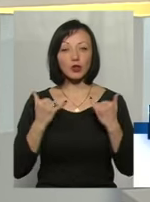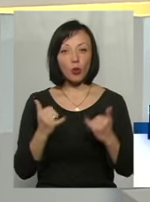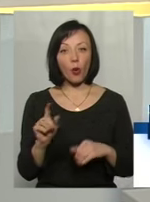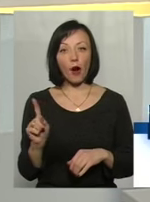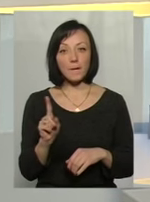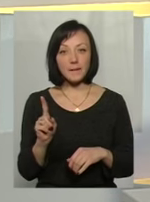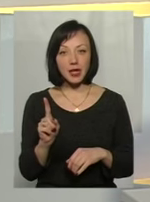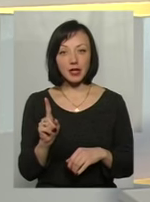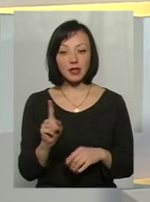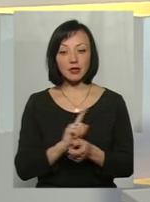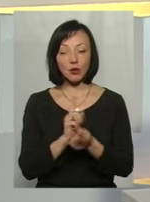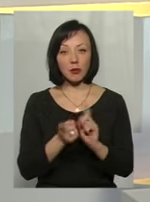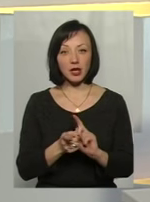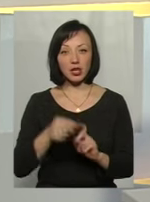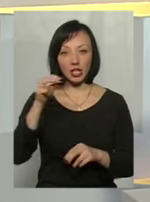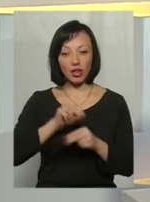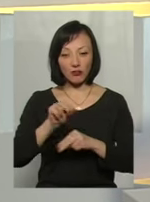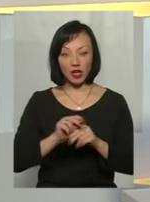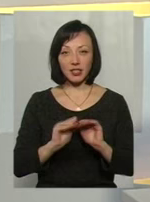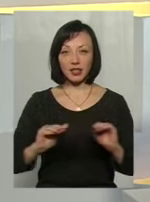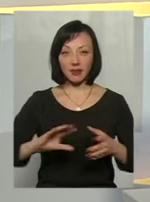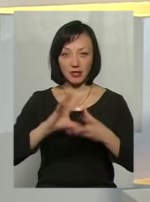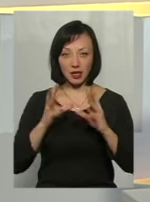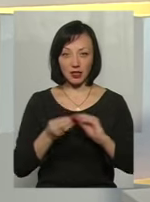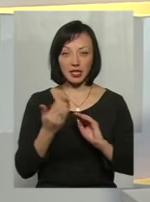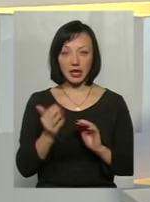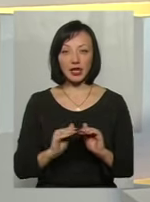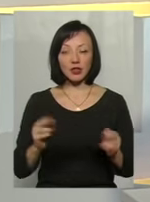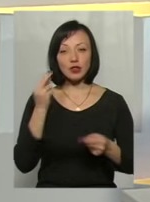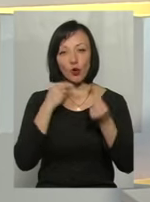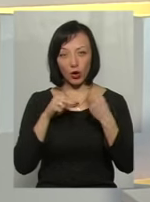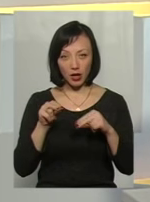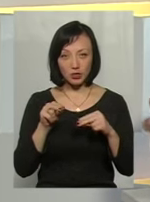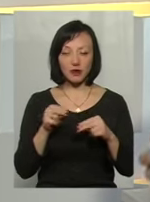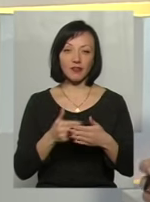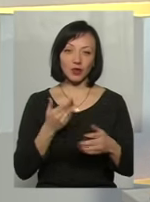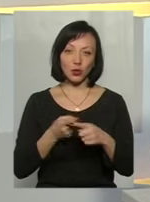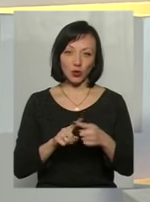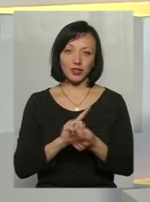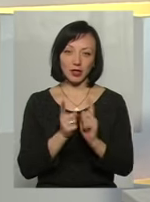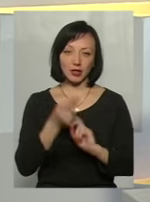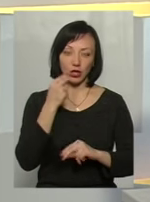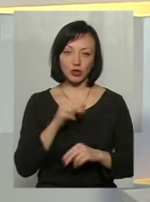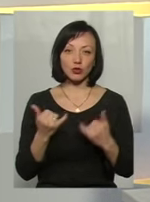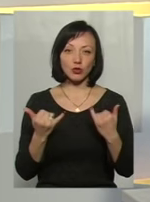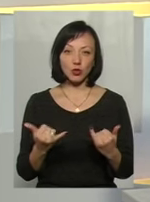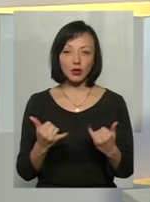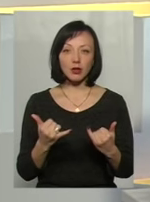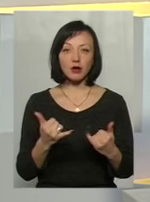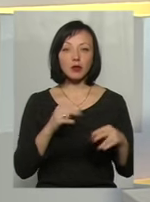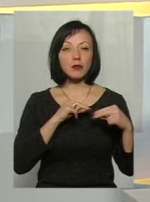аби зробити навчання своїх дітей і взагалі їхнє дитинство кращим, від того воно і стане краще. Сьогодні у вас у